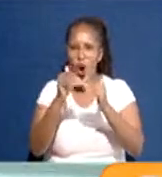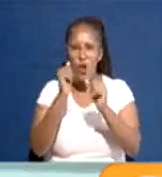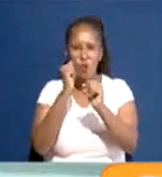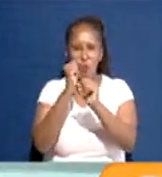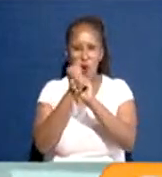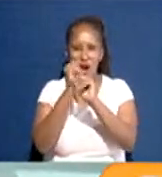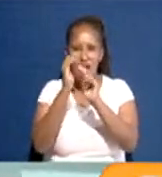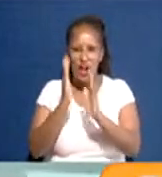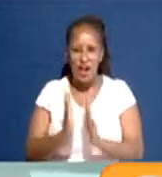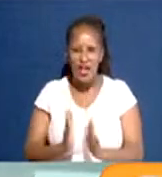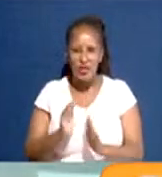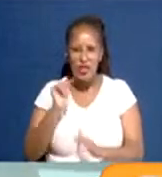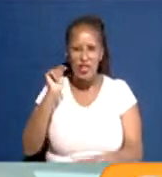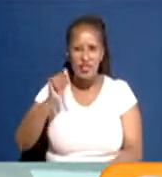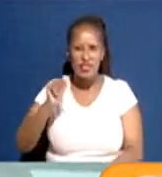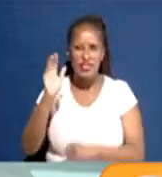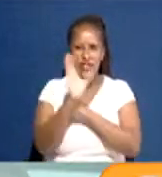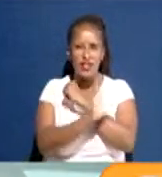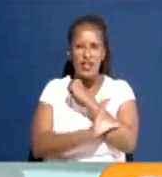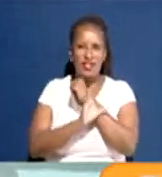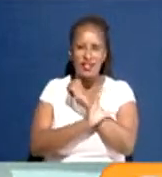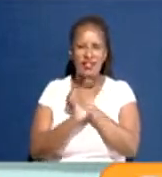wafanyikazi wote wa taifa letu la Kenya